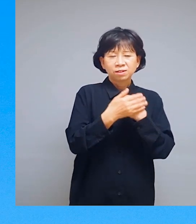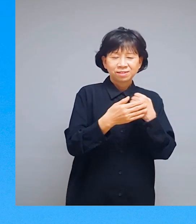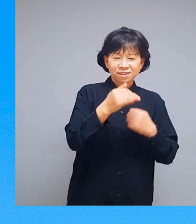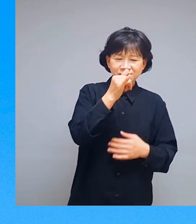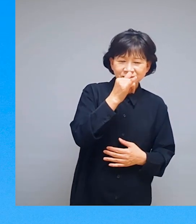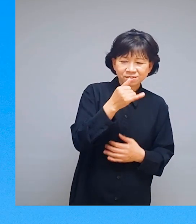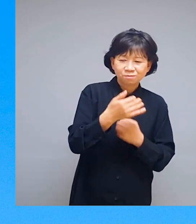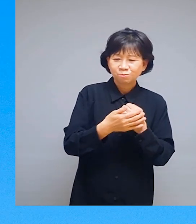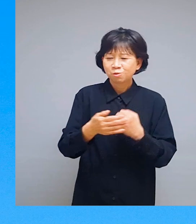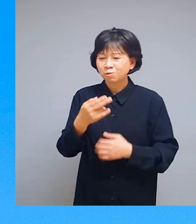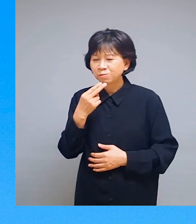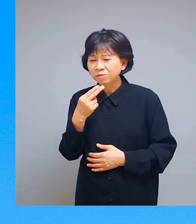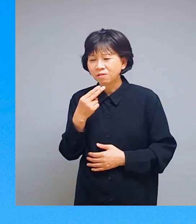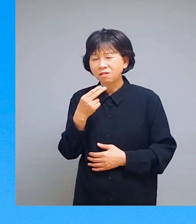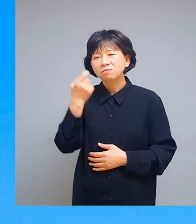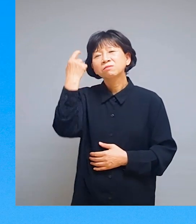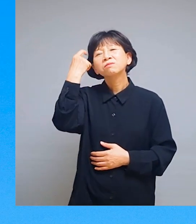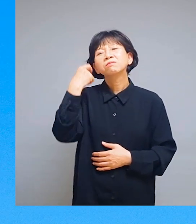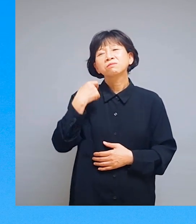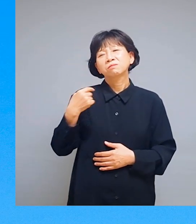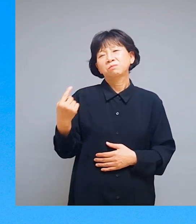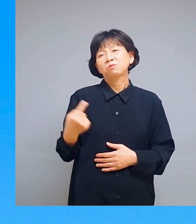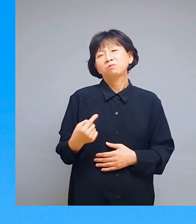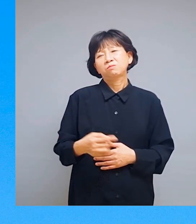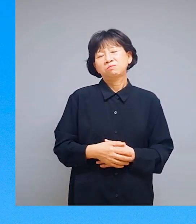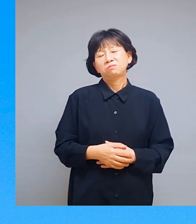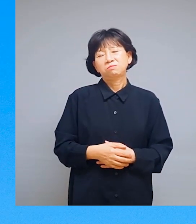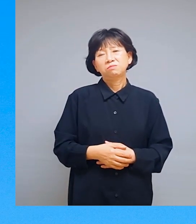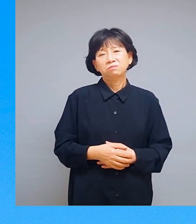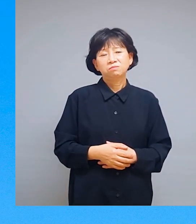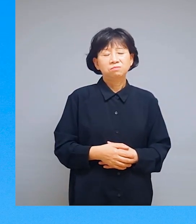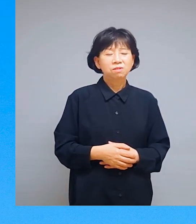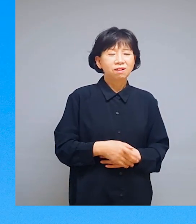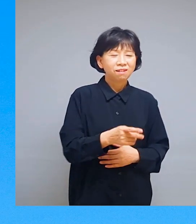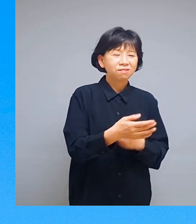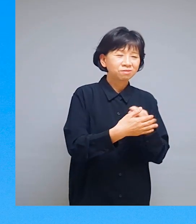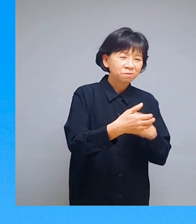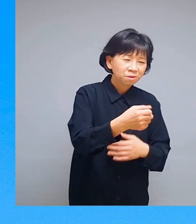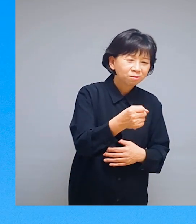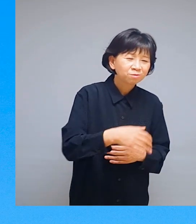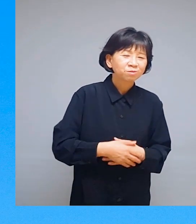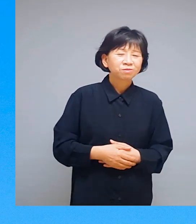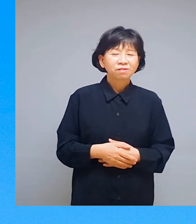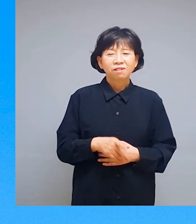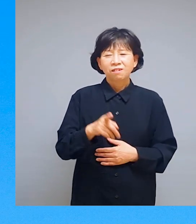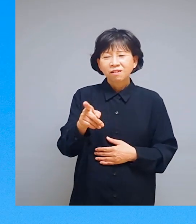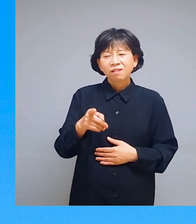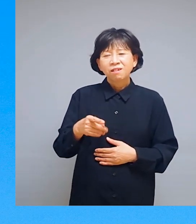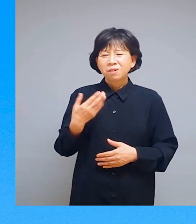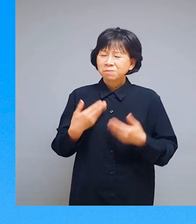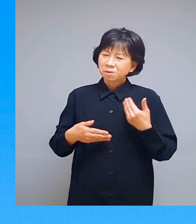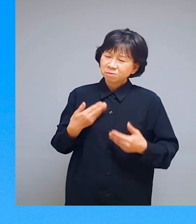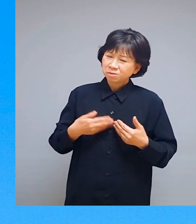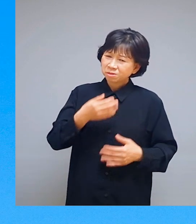어떤 성도님들은 은혜 받고 계시는구나. 어떤 성도님들은 피곤하셨나? 바쁘셨나?